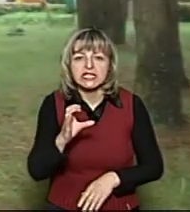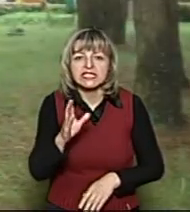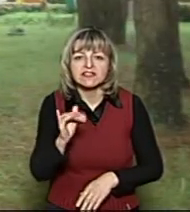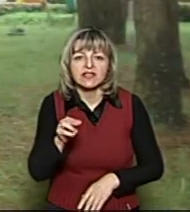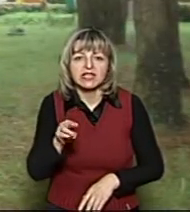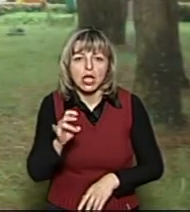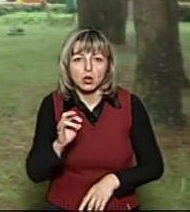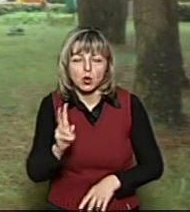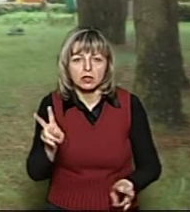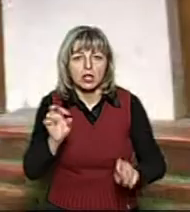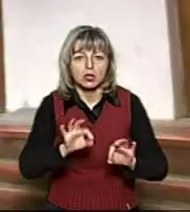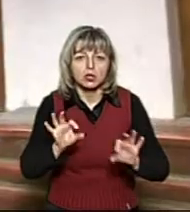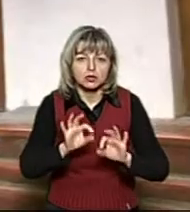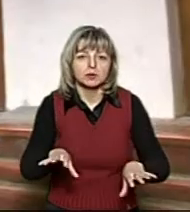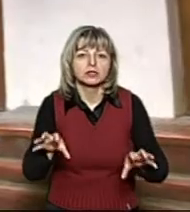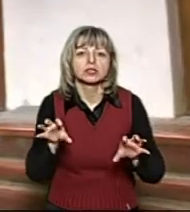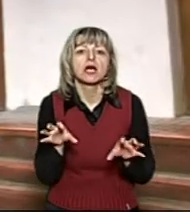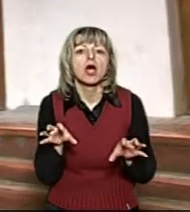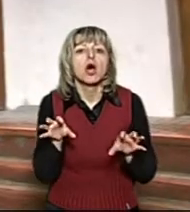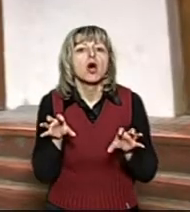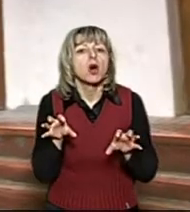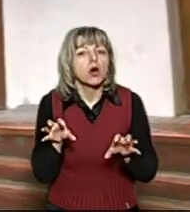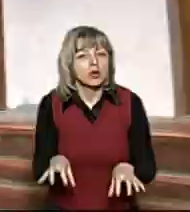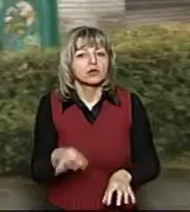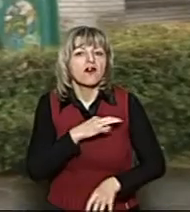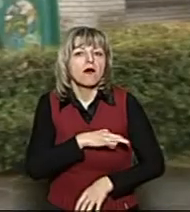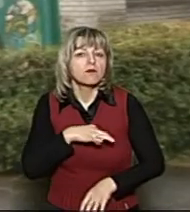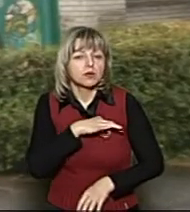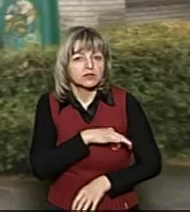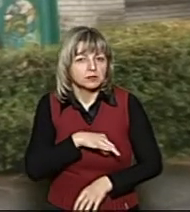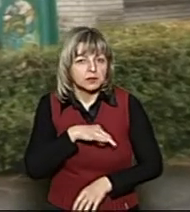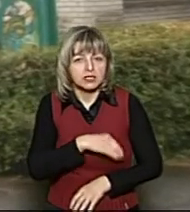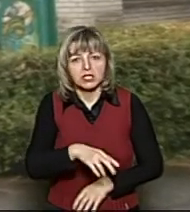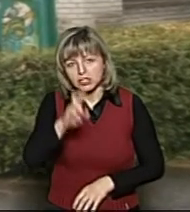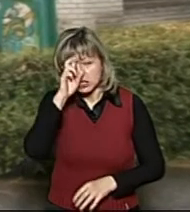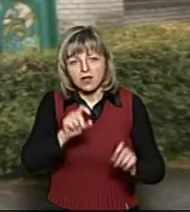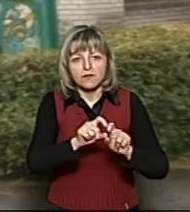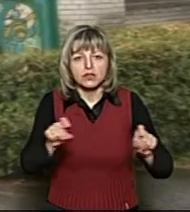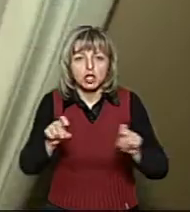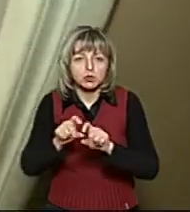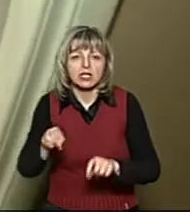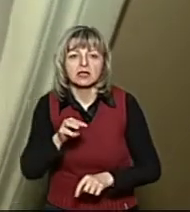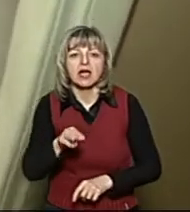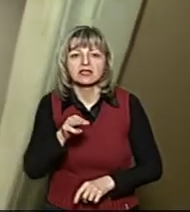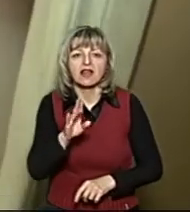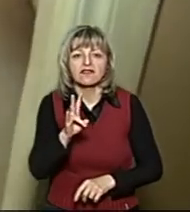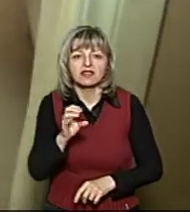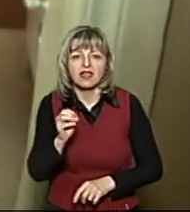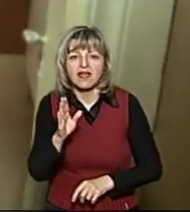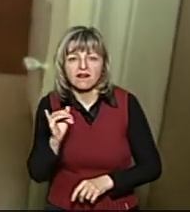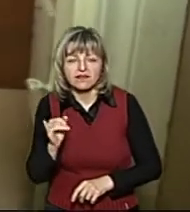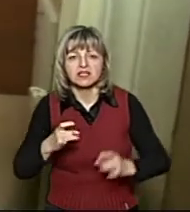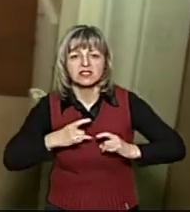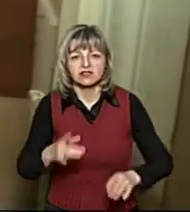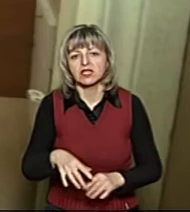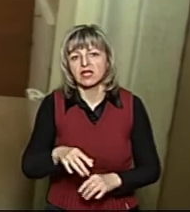голова обласної організації профспілки працівників державних установ Ольга Сабурова. За її словами, на травневі свята невідомі розбили